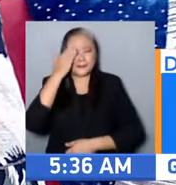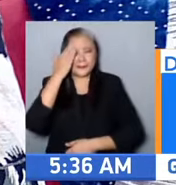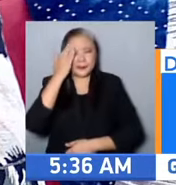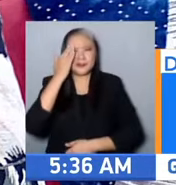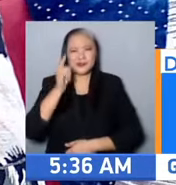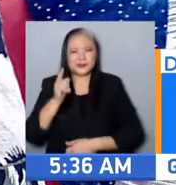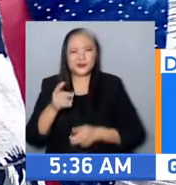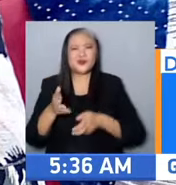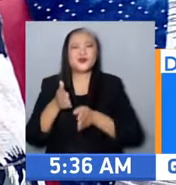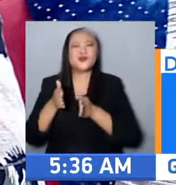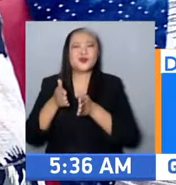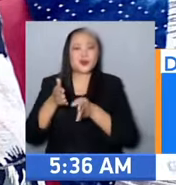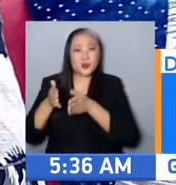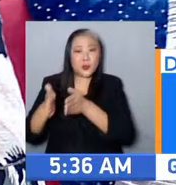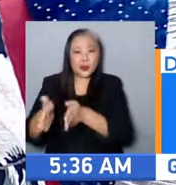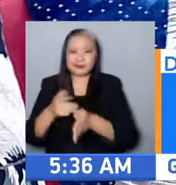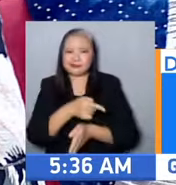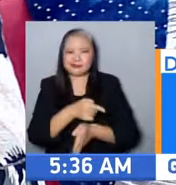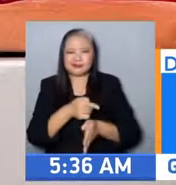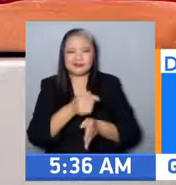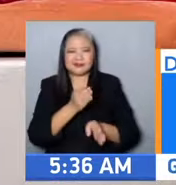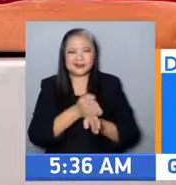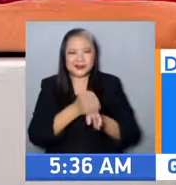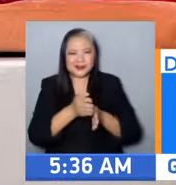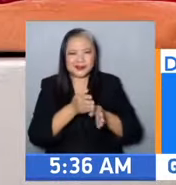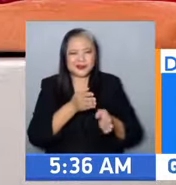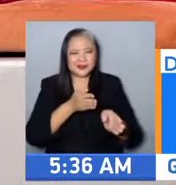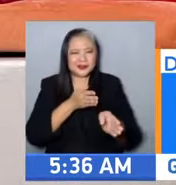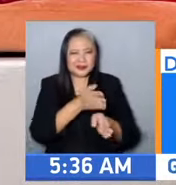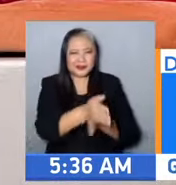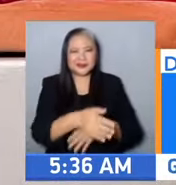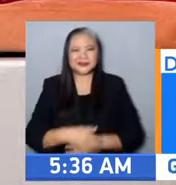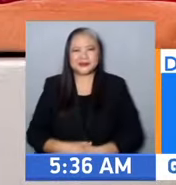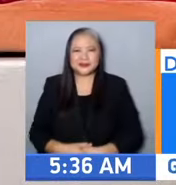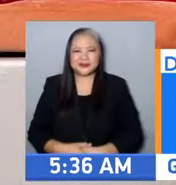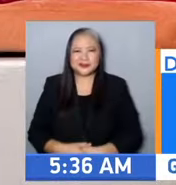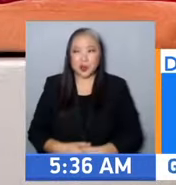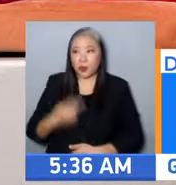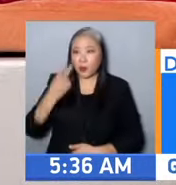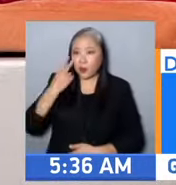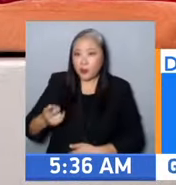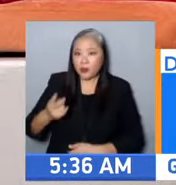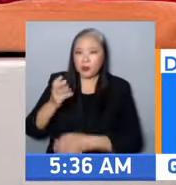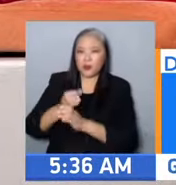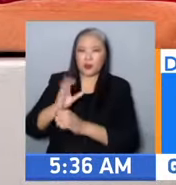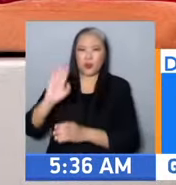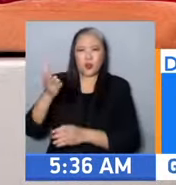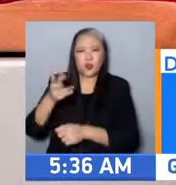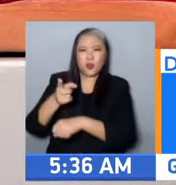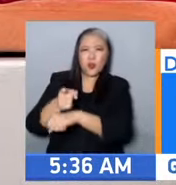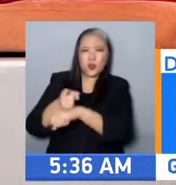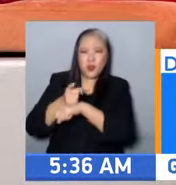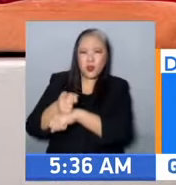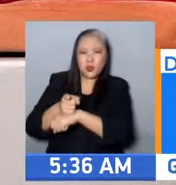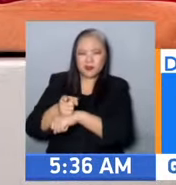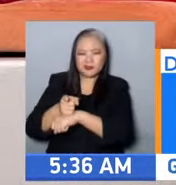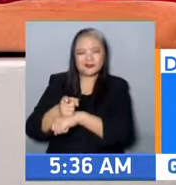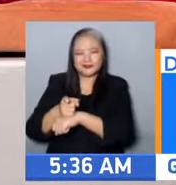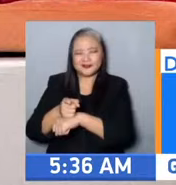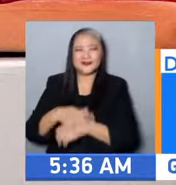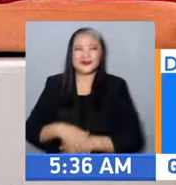na. Natsempohan. Sasakyan pa rin. Kala ko tangke. Kala ko niyo. Hindi, ano yun? APC na hindi maintindihan. Kwento niya